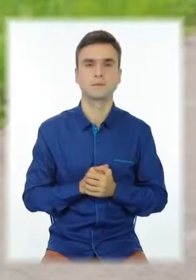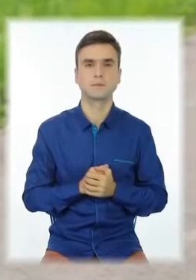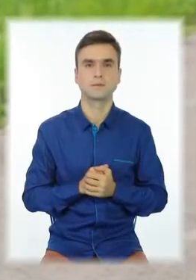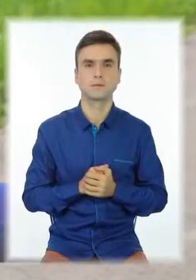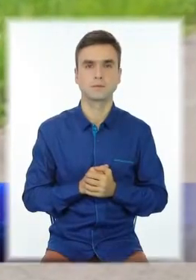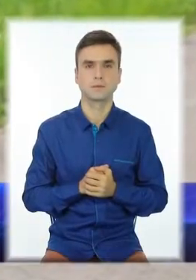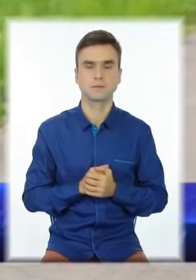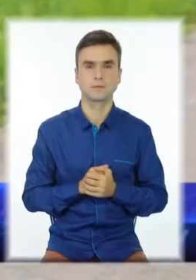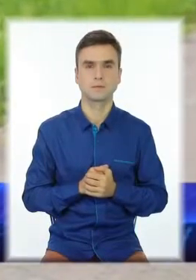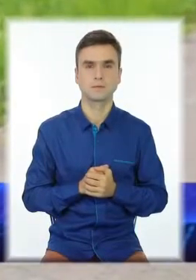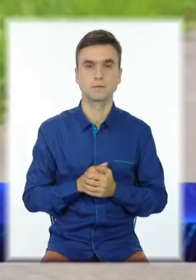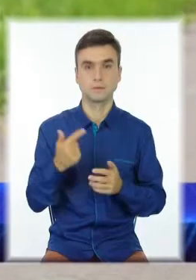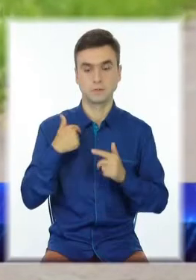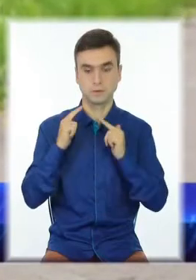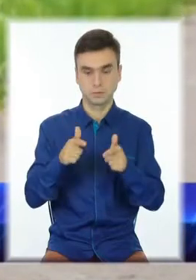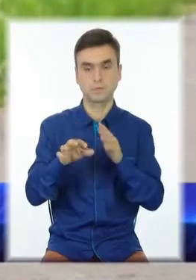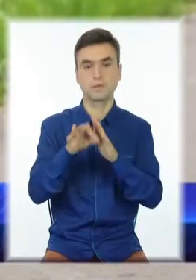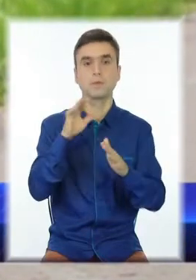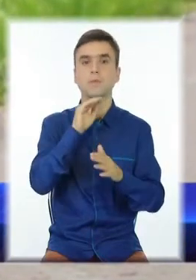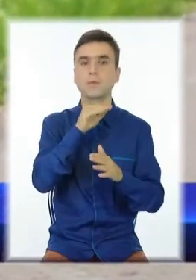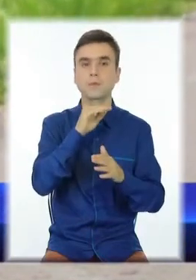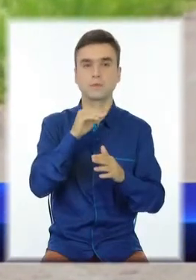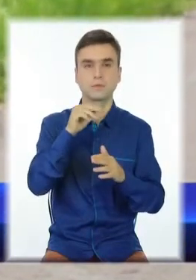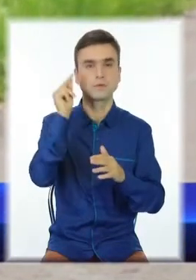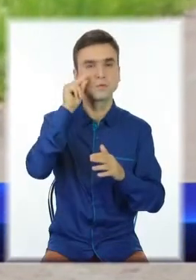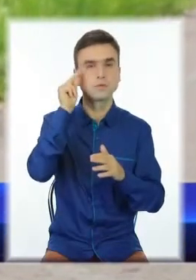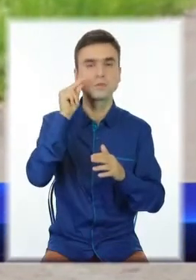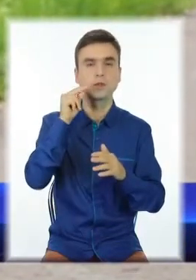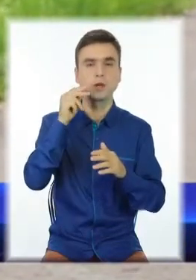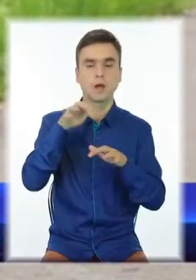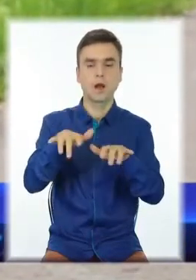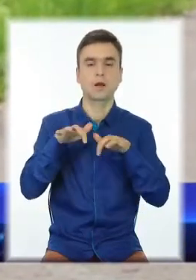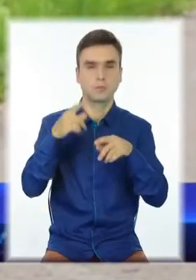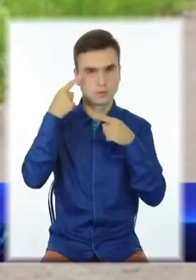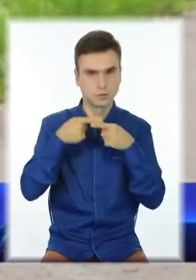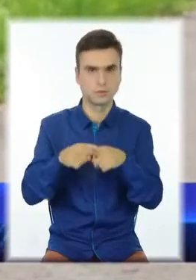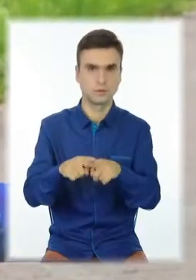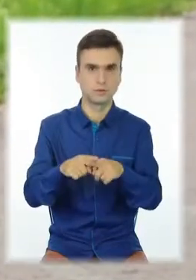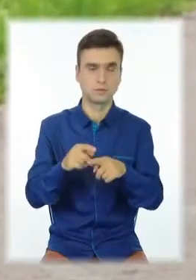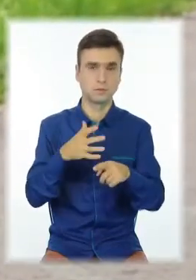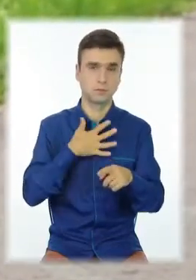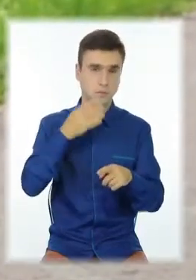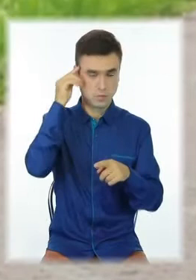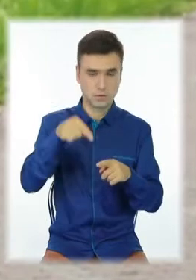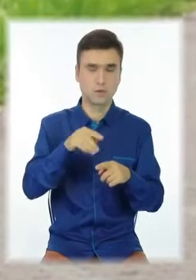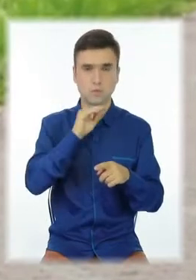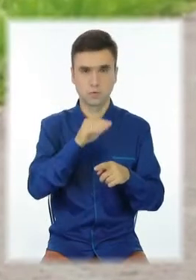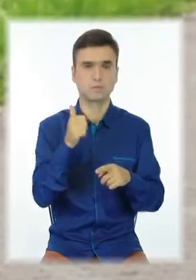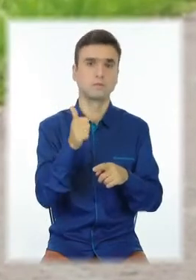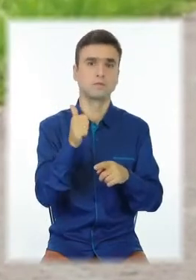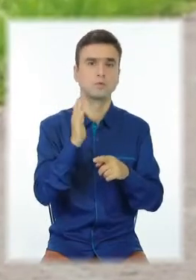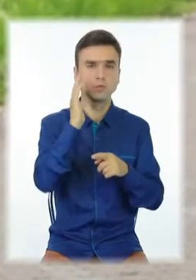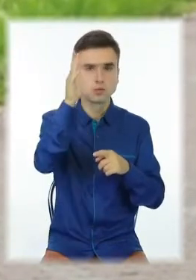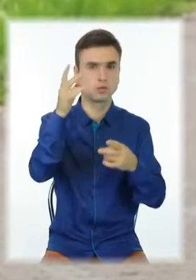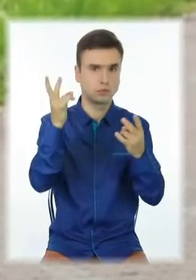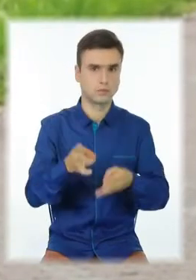Я поступил на факультет информационных технологий, специальность компьютерная инженерия. Ну, думаю, за этим будущее, поэтому